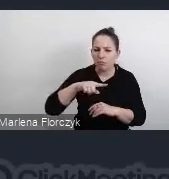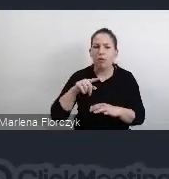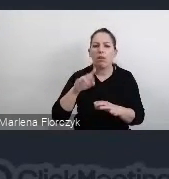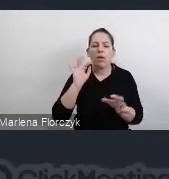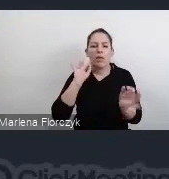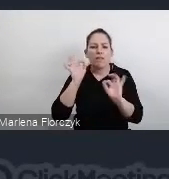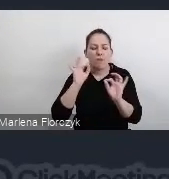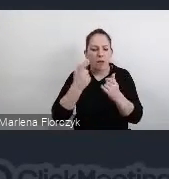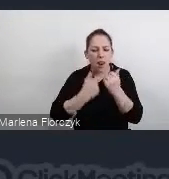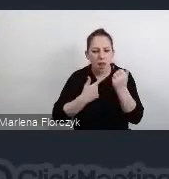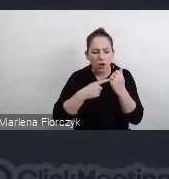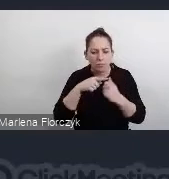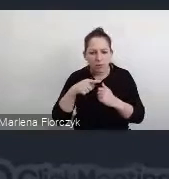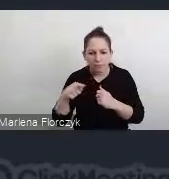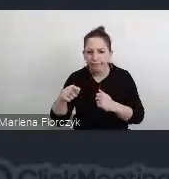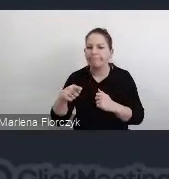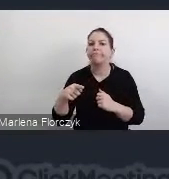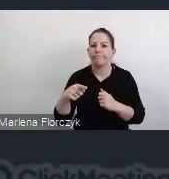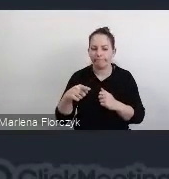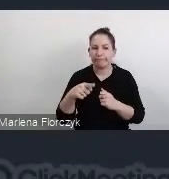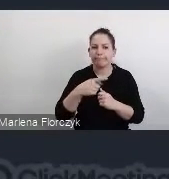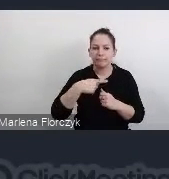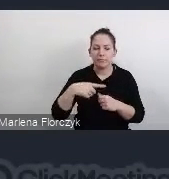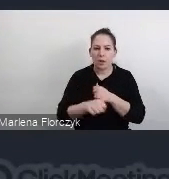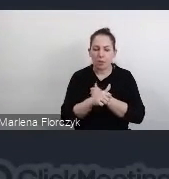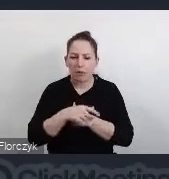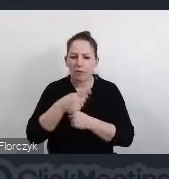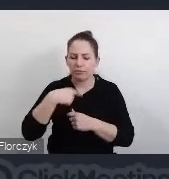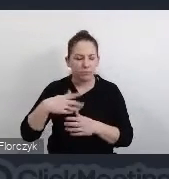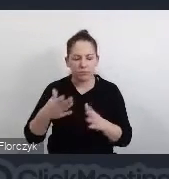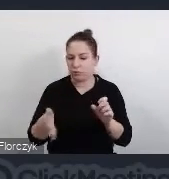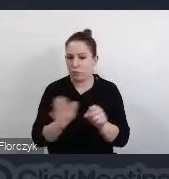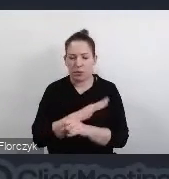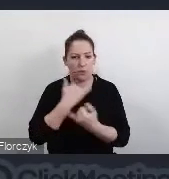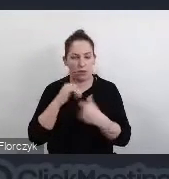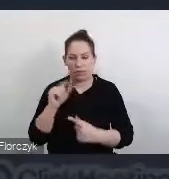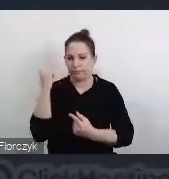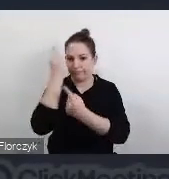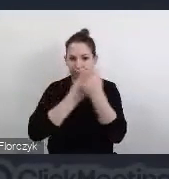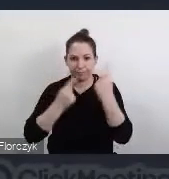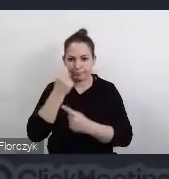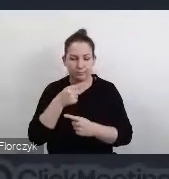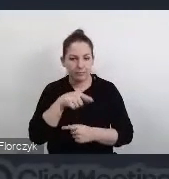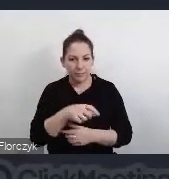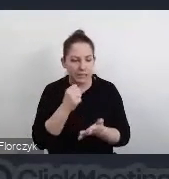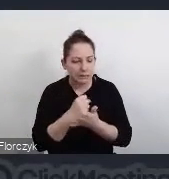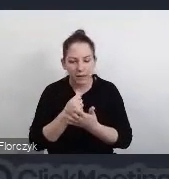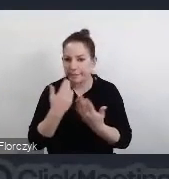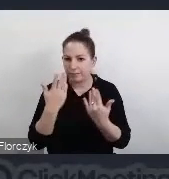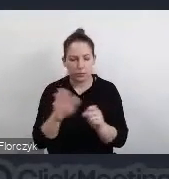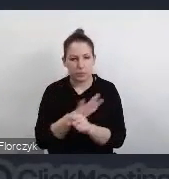liczbowe, które całkiem spowodowały to, że całkiem inaczej podeszliśmy do pewnych tematów i do pewnych